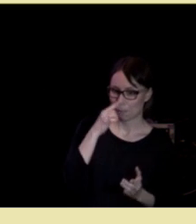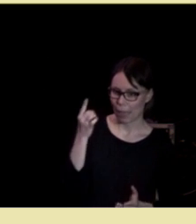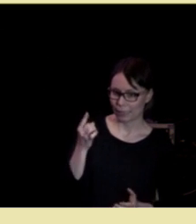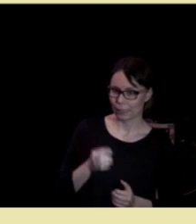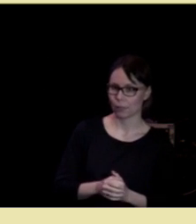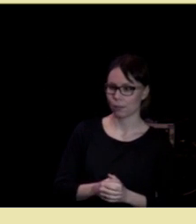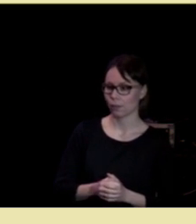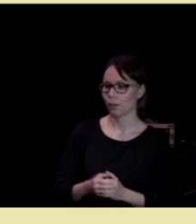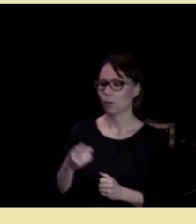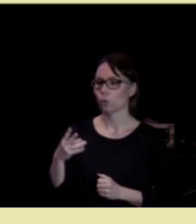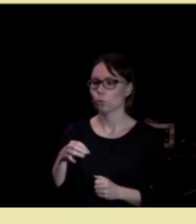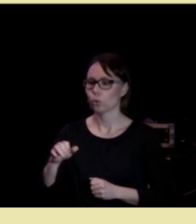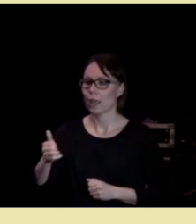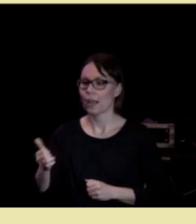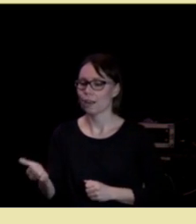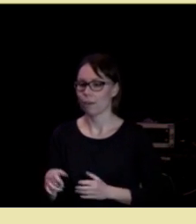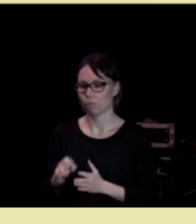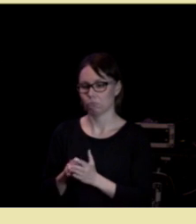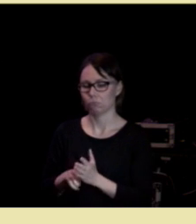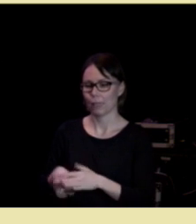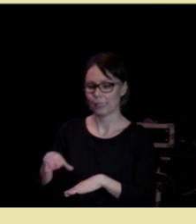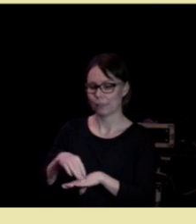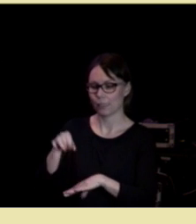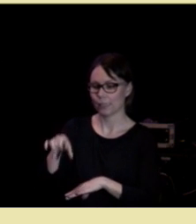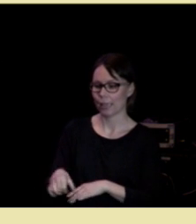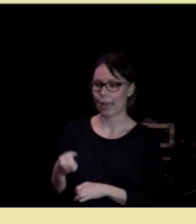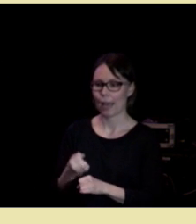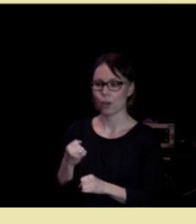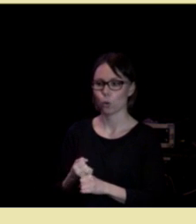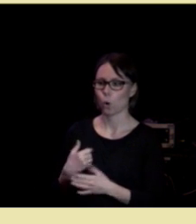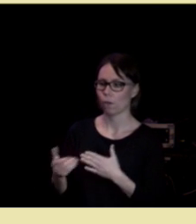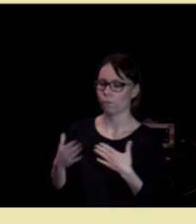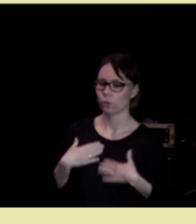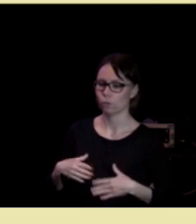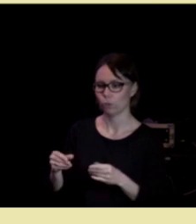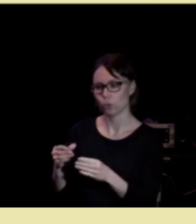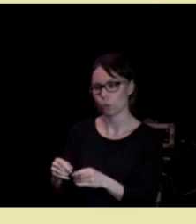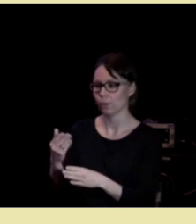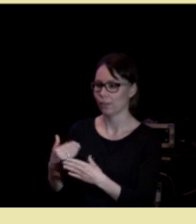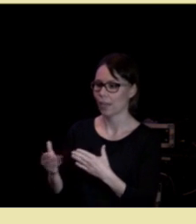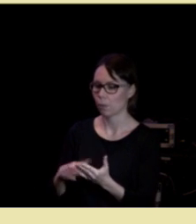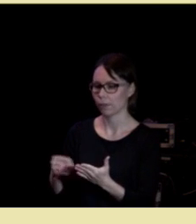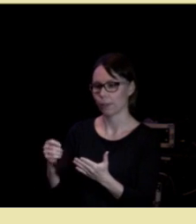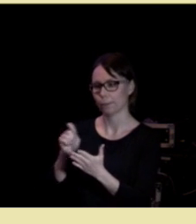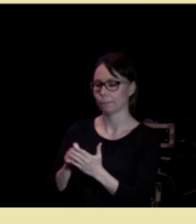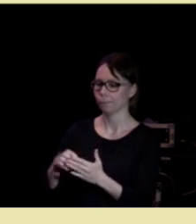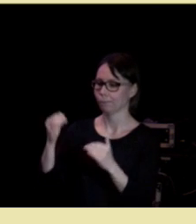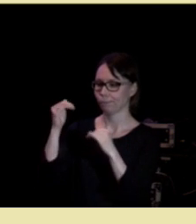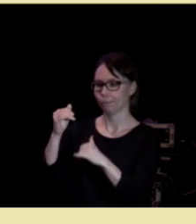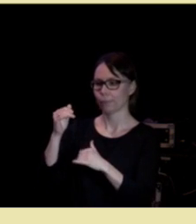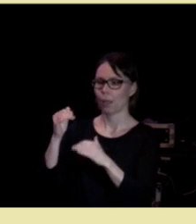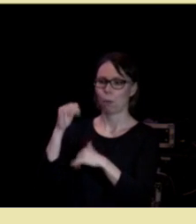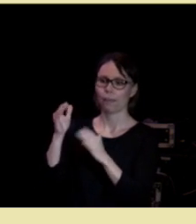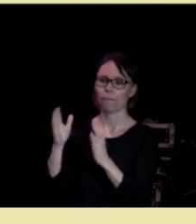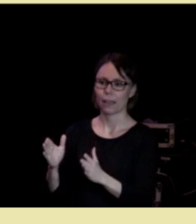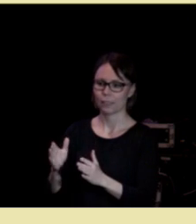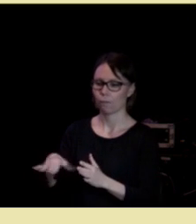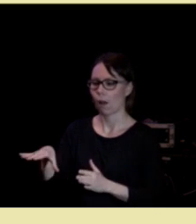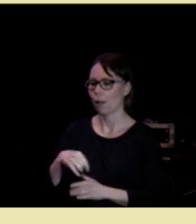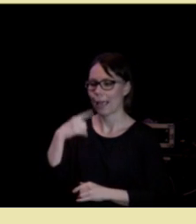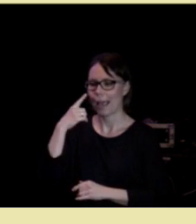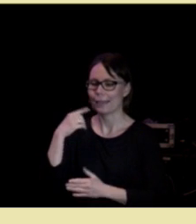I 2011 forfattet svenske ergo- og fysioterapeuter et manifest for alle